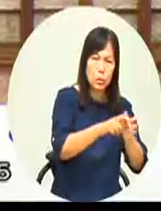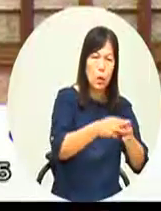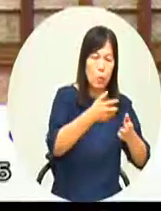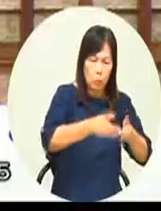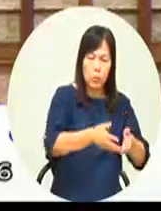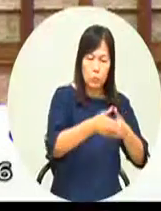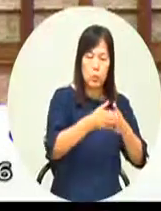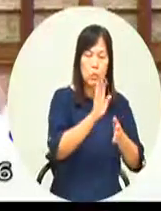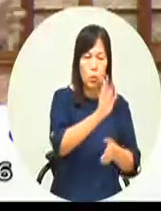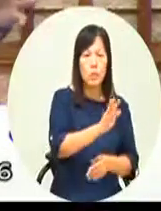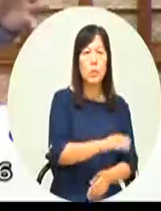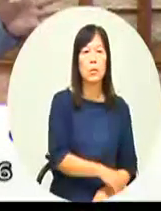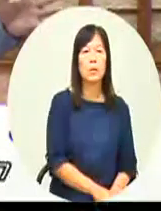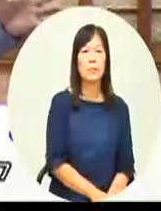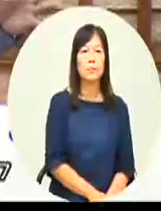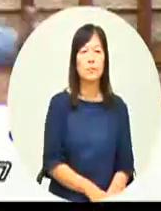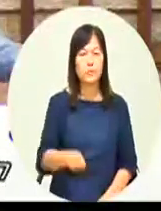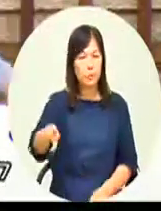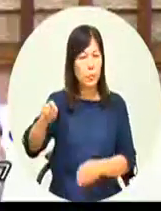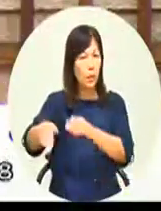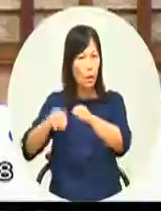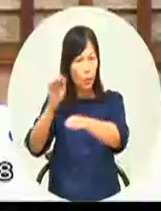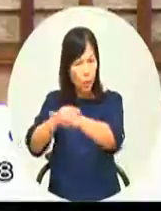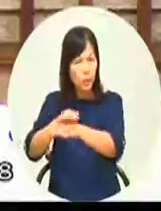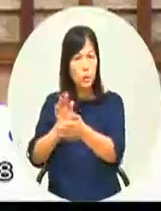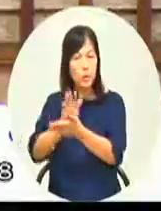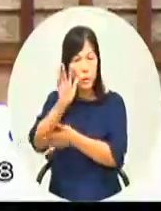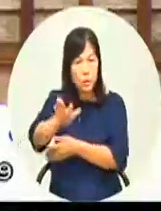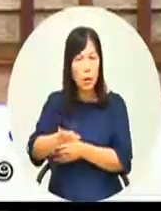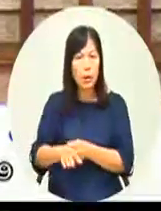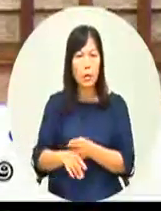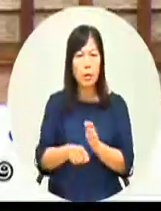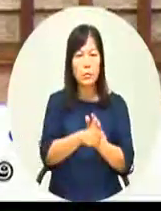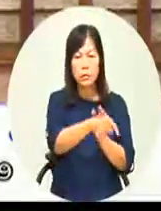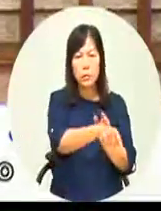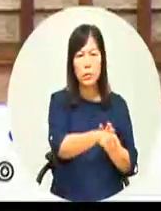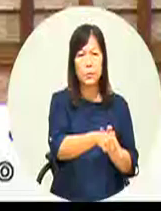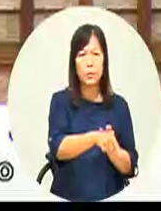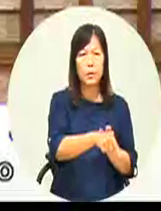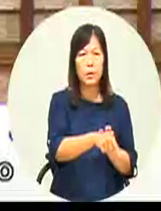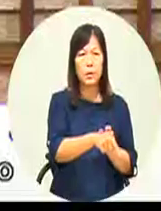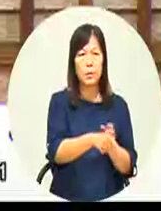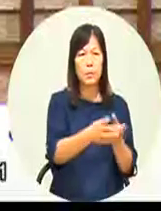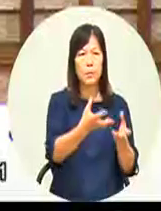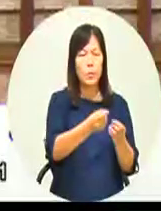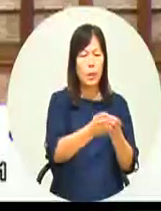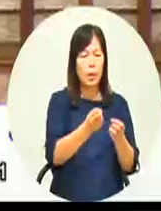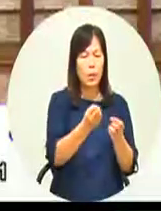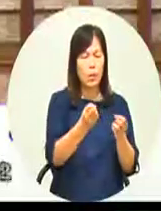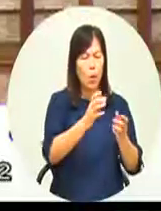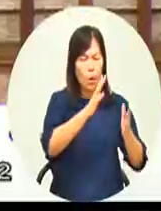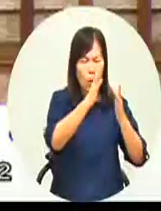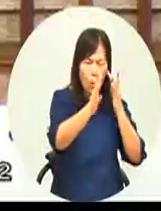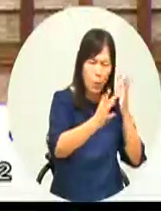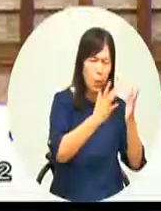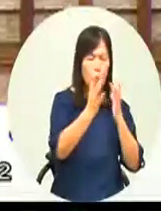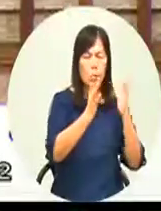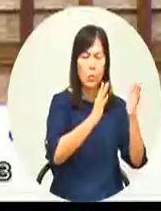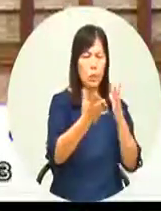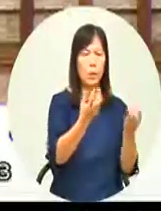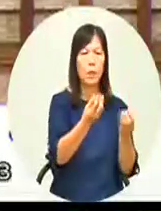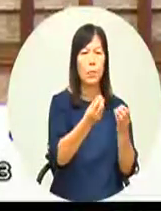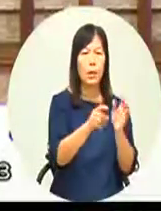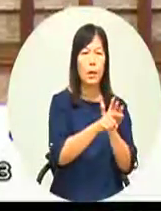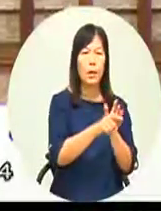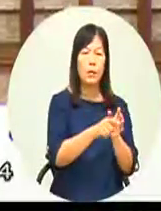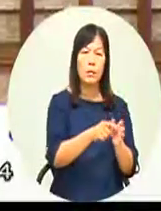重要啊。你冈山站一旦通车之后，这边如果没有很蓬勃的一些生意上的一个